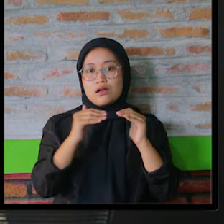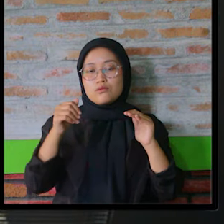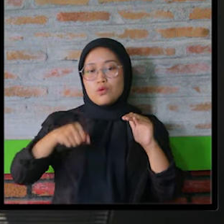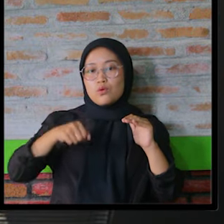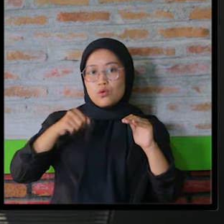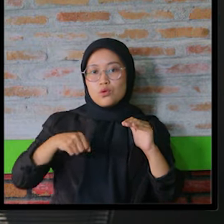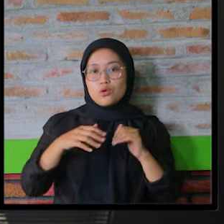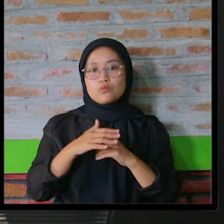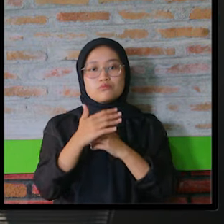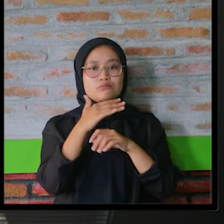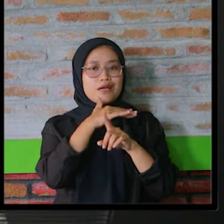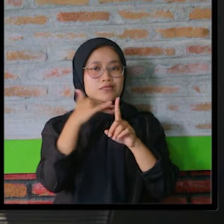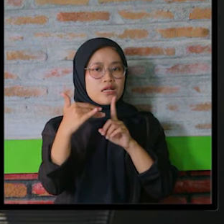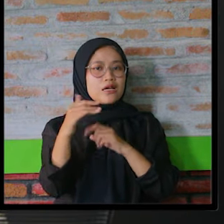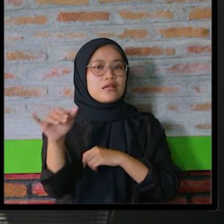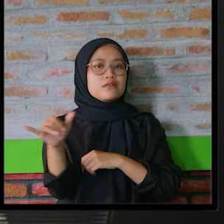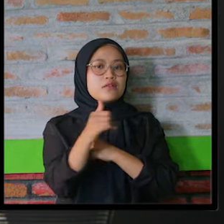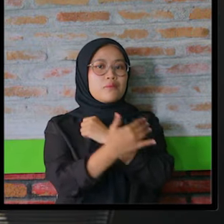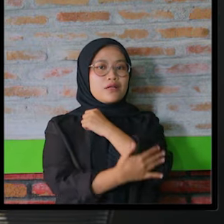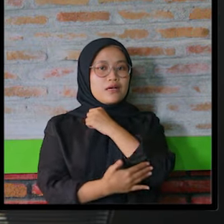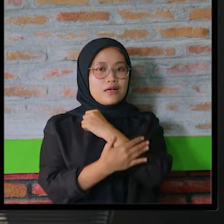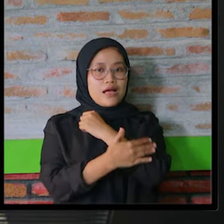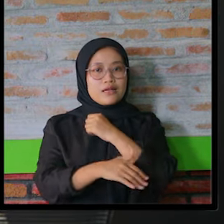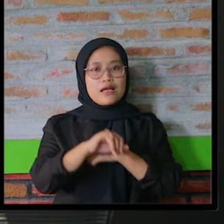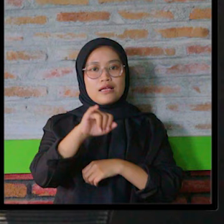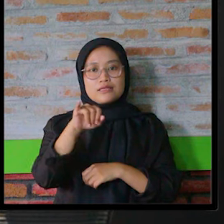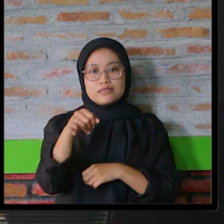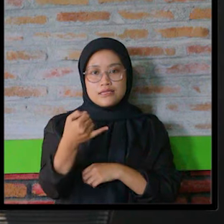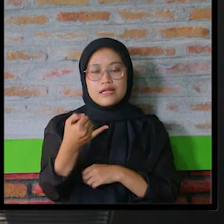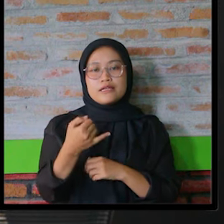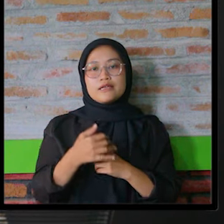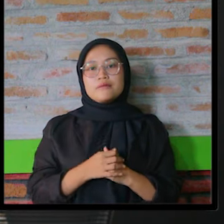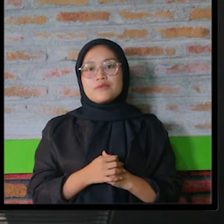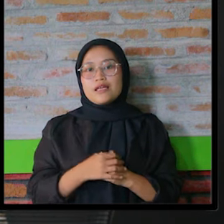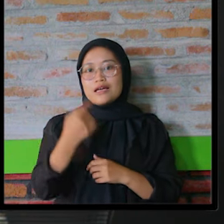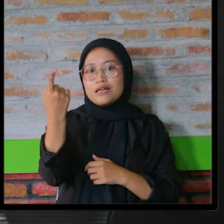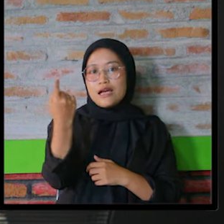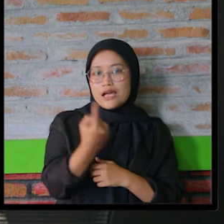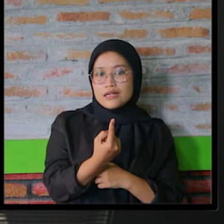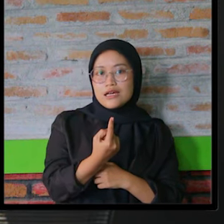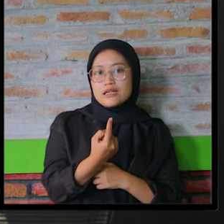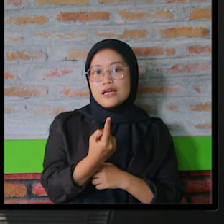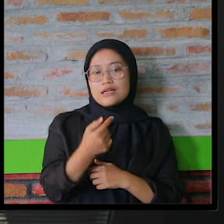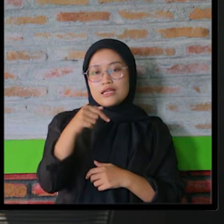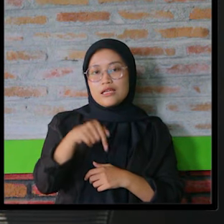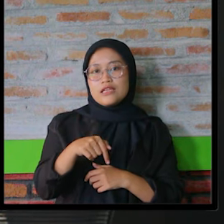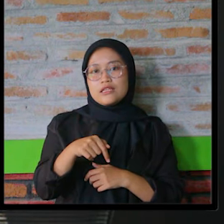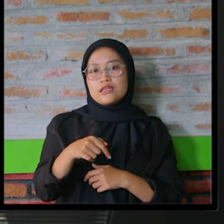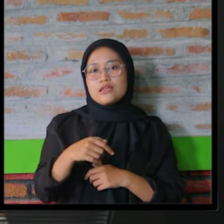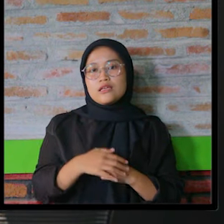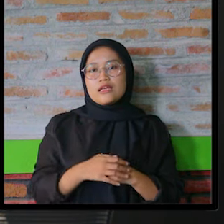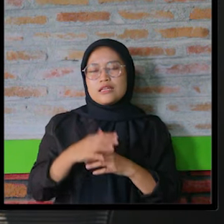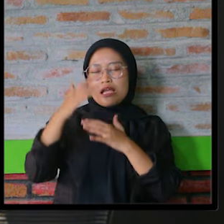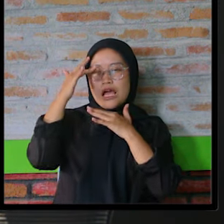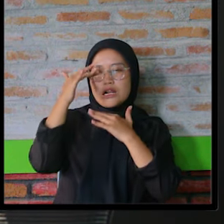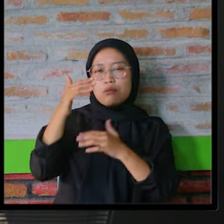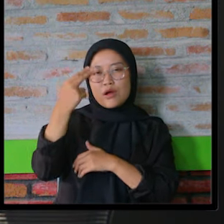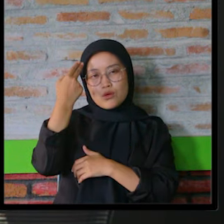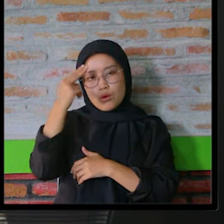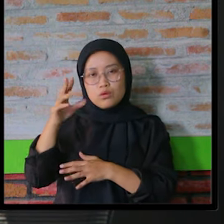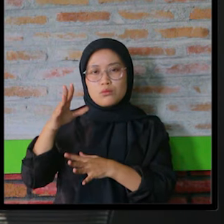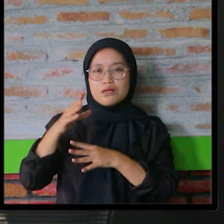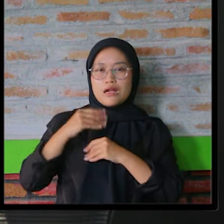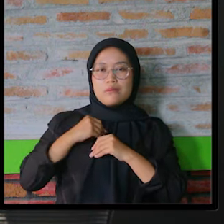bahwa ini kehadiran-kehadiran para pihak ini sangat dibutuhkan untuk mendapatkan apa keadilan